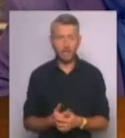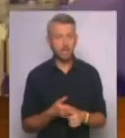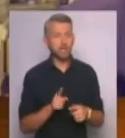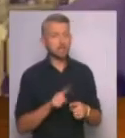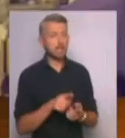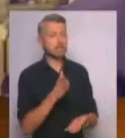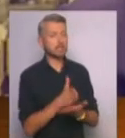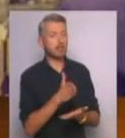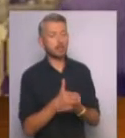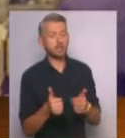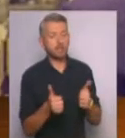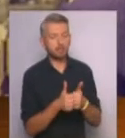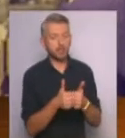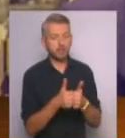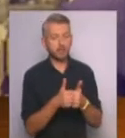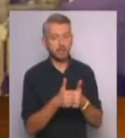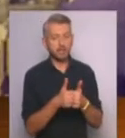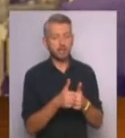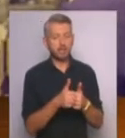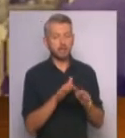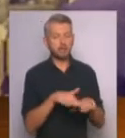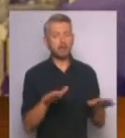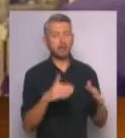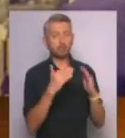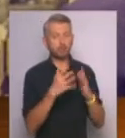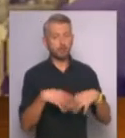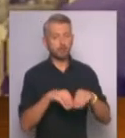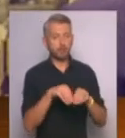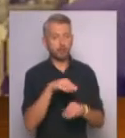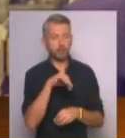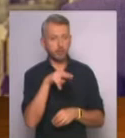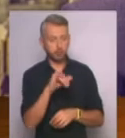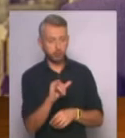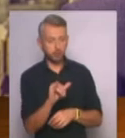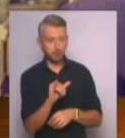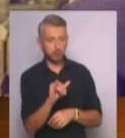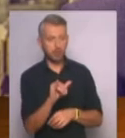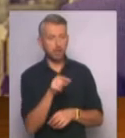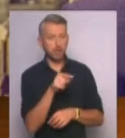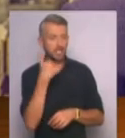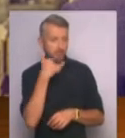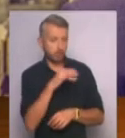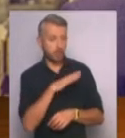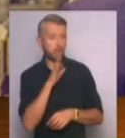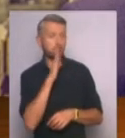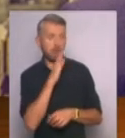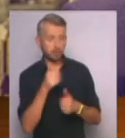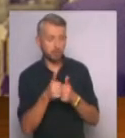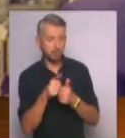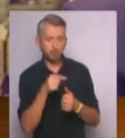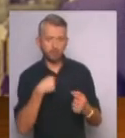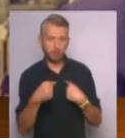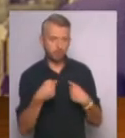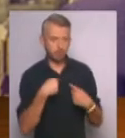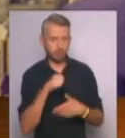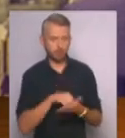знаходиться біля дитячого будинку сімейного типу, і якраз вони, мама та яка поруч, вони потерпають від цього.